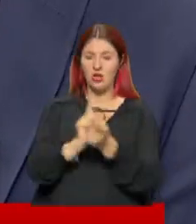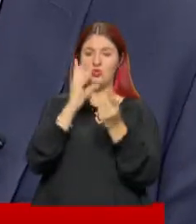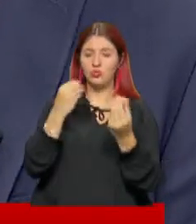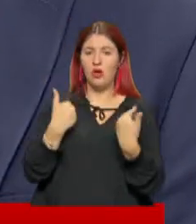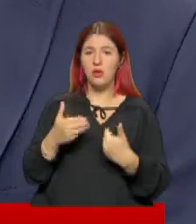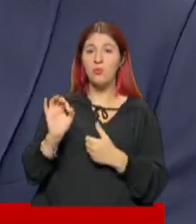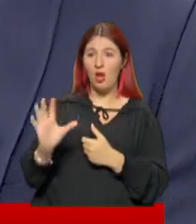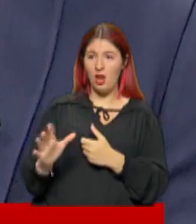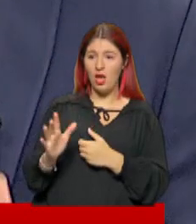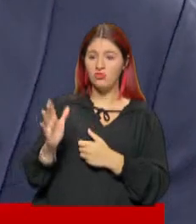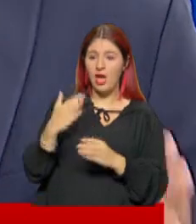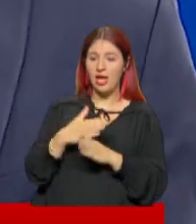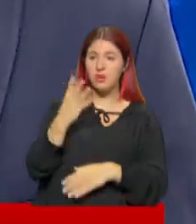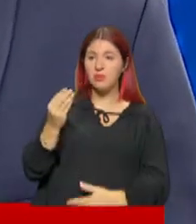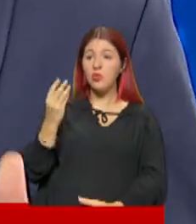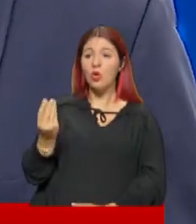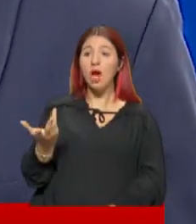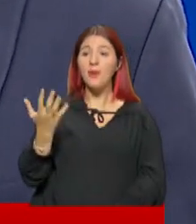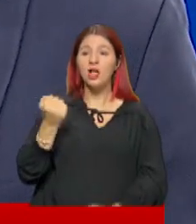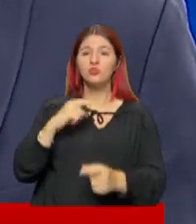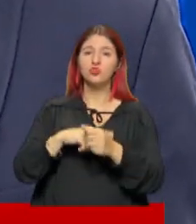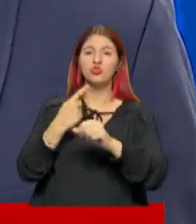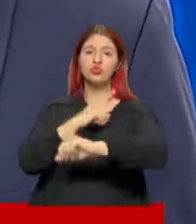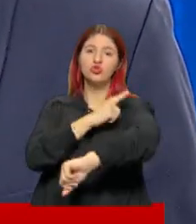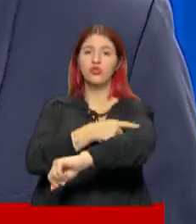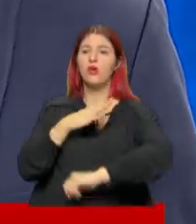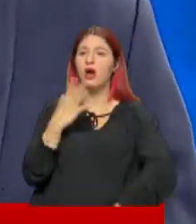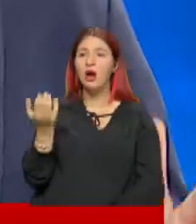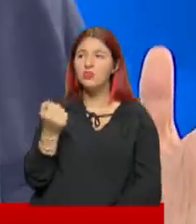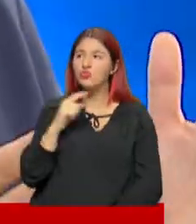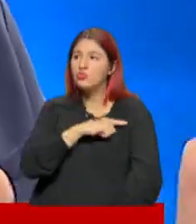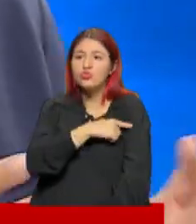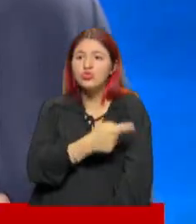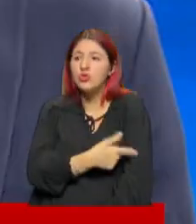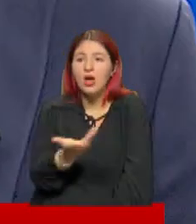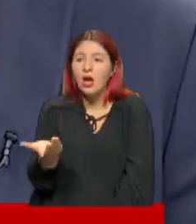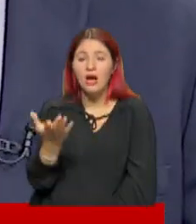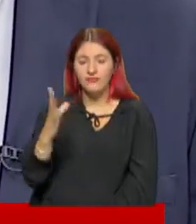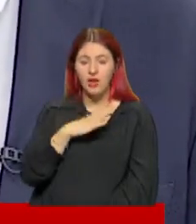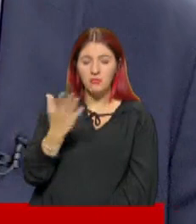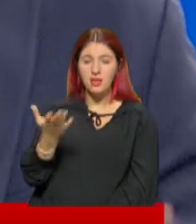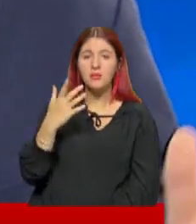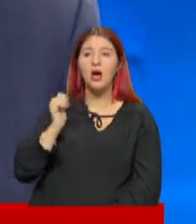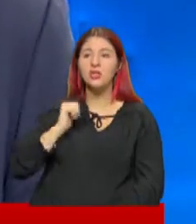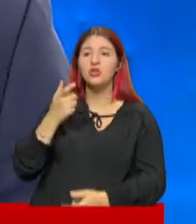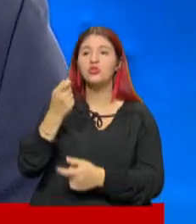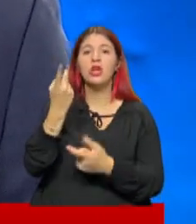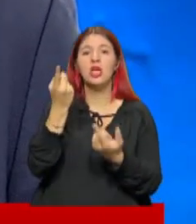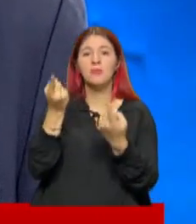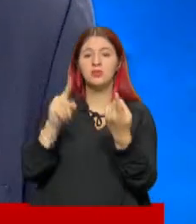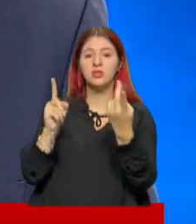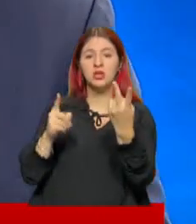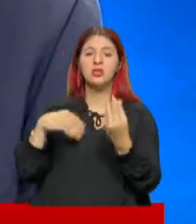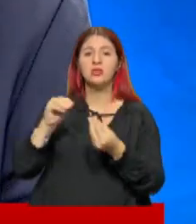durum bu. Yani şimdi ekmek 5 lira oldu ama alım gücümüz var. Hangi alım gücünden bahsediyorsunuz? Madem alım gücü var, asgari ücrete niye yılda 2 kere zam yapmak